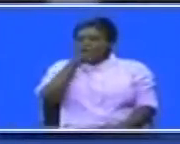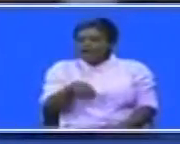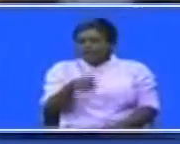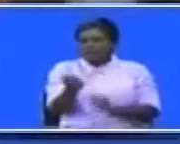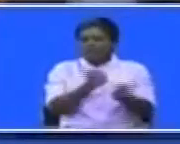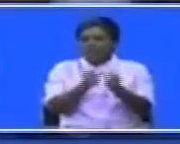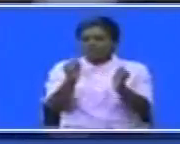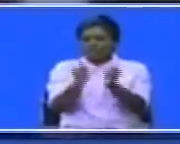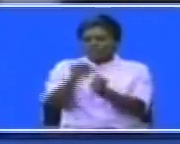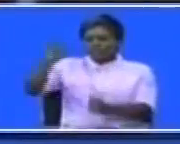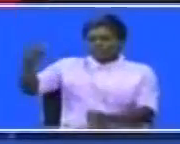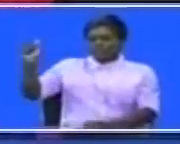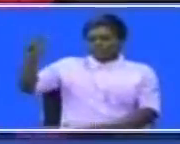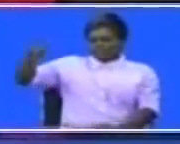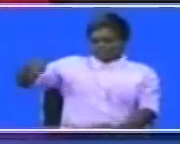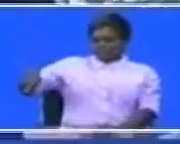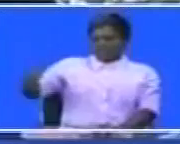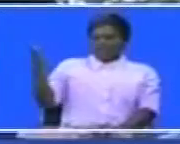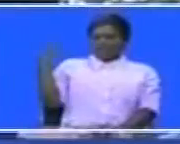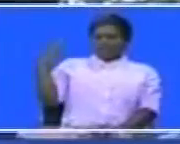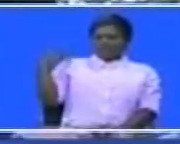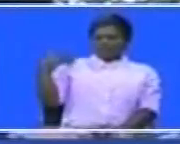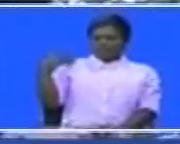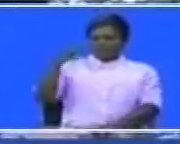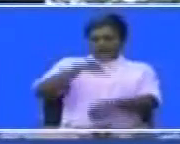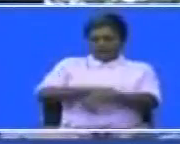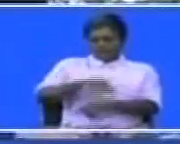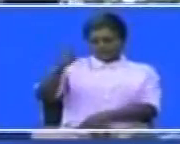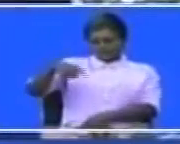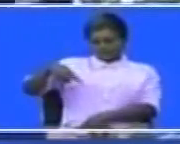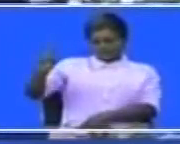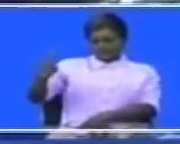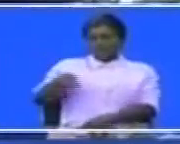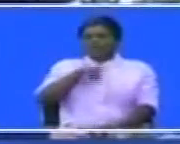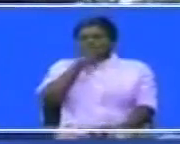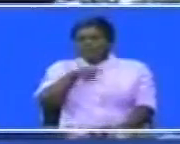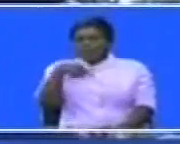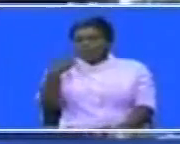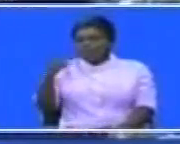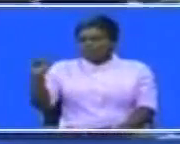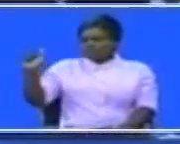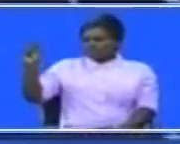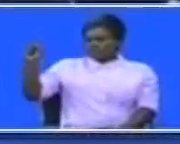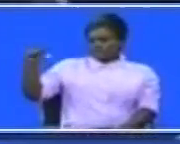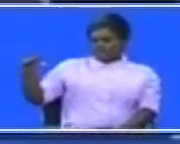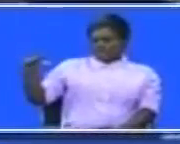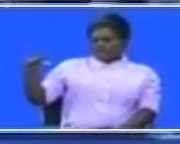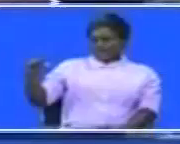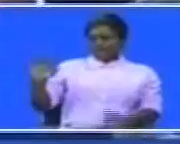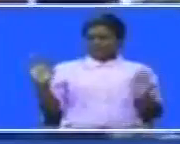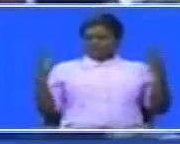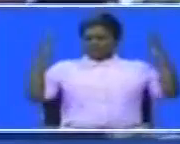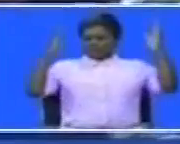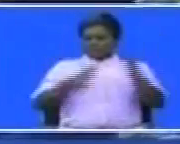na chama cha Jubilee. Aliyepata kibali kuwika kwa niaba ya chama cha Jogoo ni Paul Sang, katika shughuli iliyoongozwa